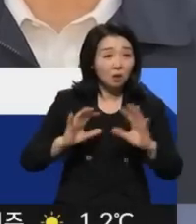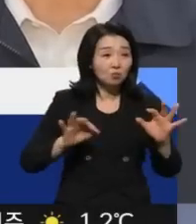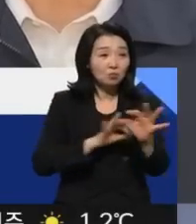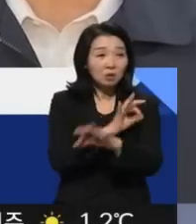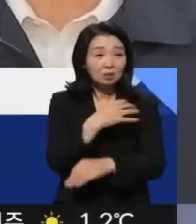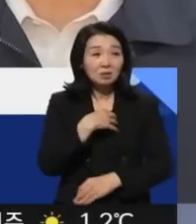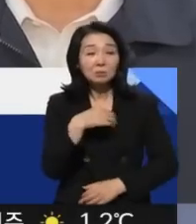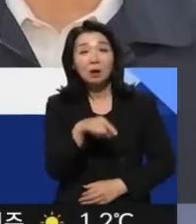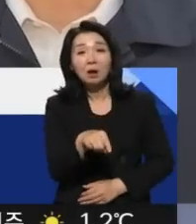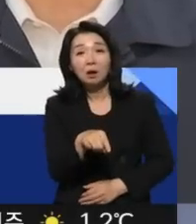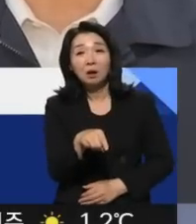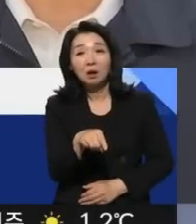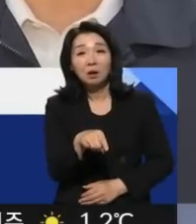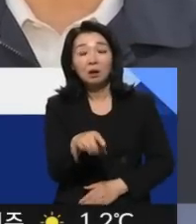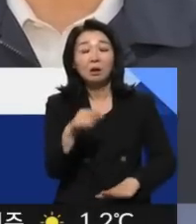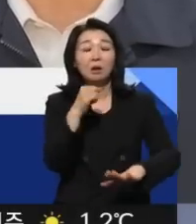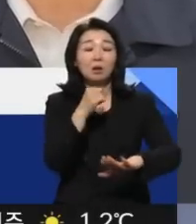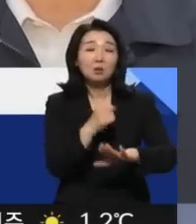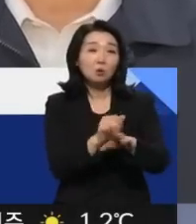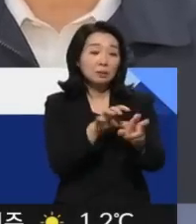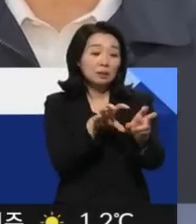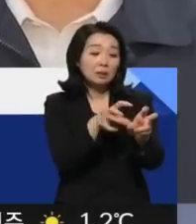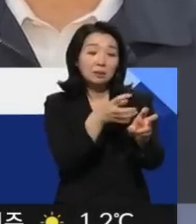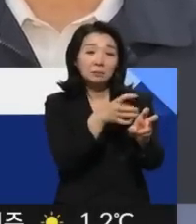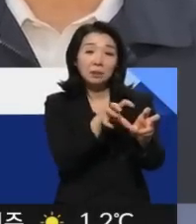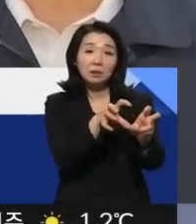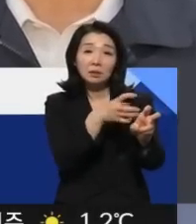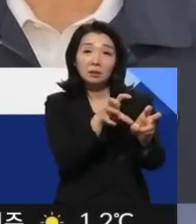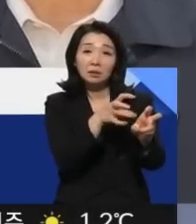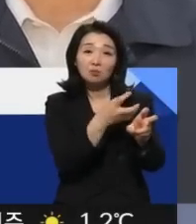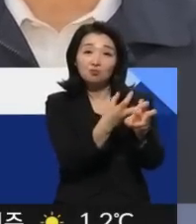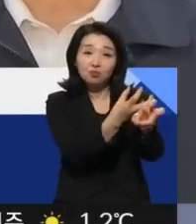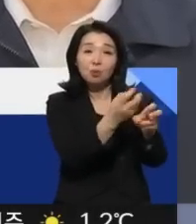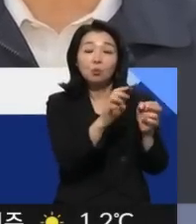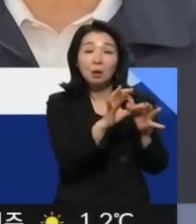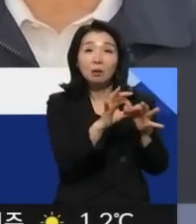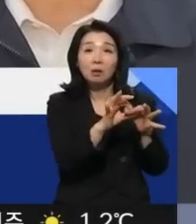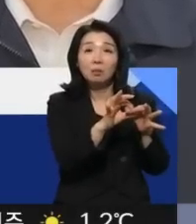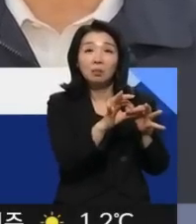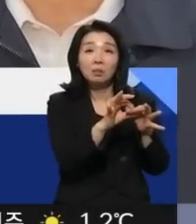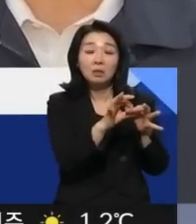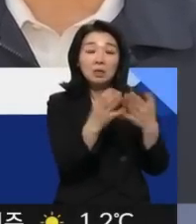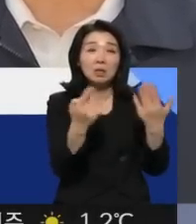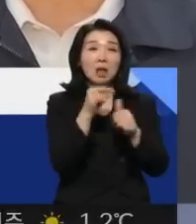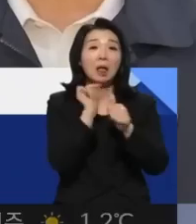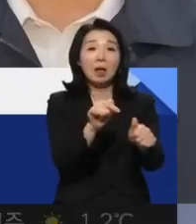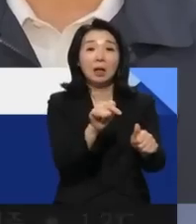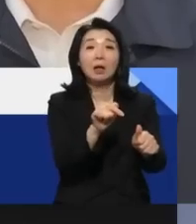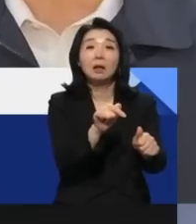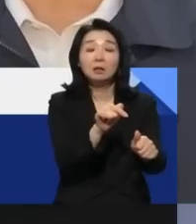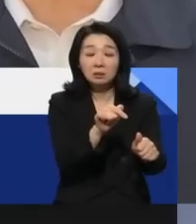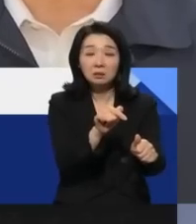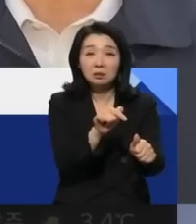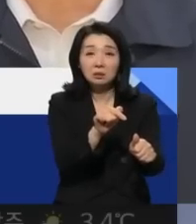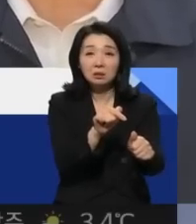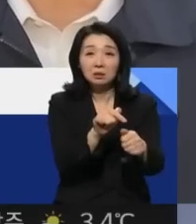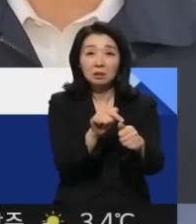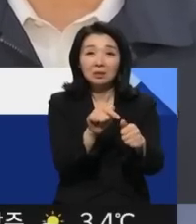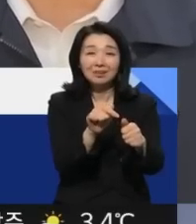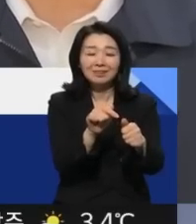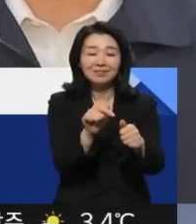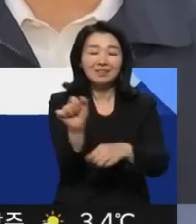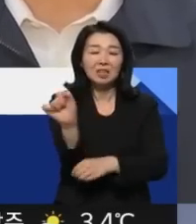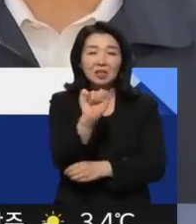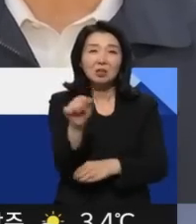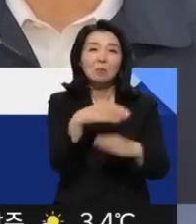위기가 우려되기 때문에 시멘트 운송에 대해서는 운송 개시 명령을 내려서 개별 차주들에게